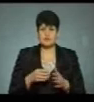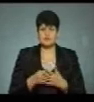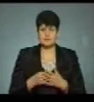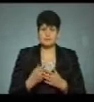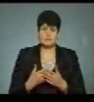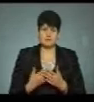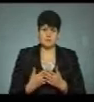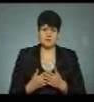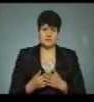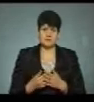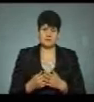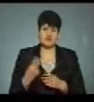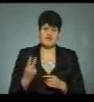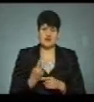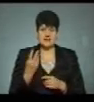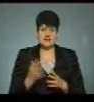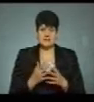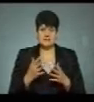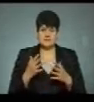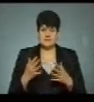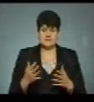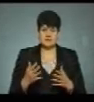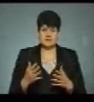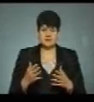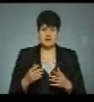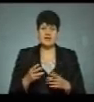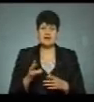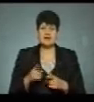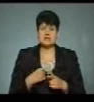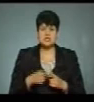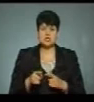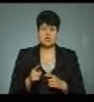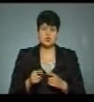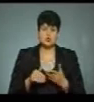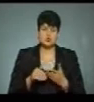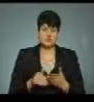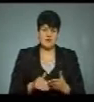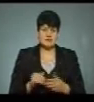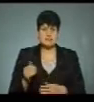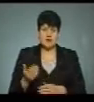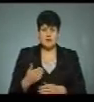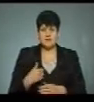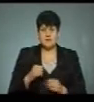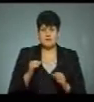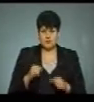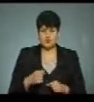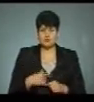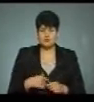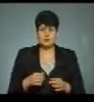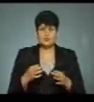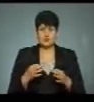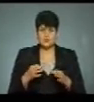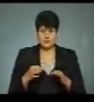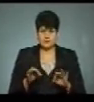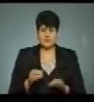приблизно 2 рази більше, ніж освітня субвенція. Але ми собі можемо дозволити і ми,